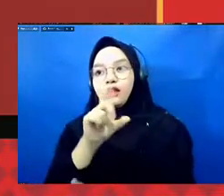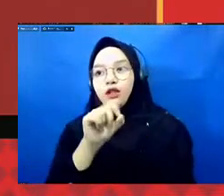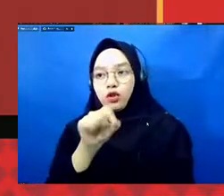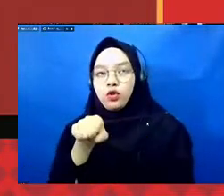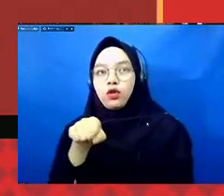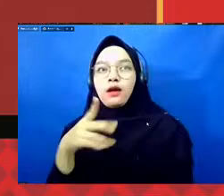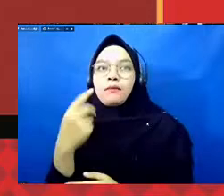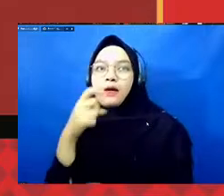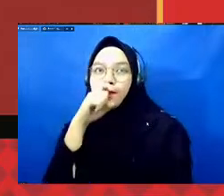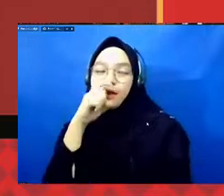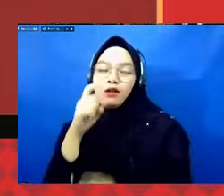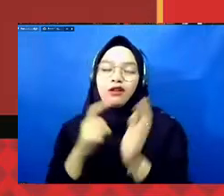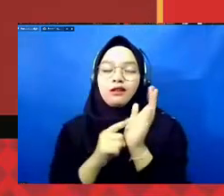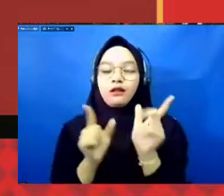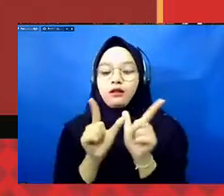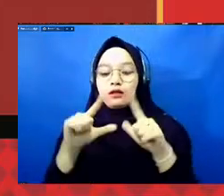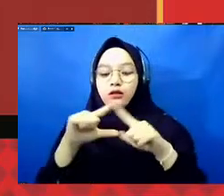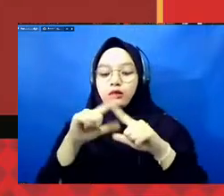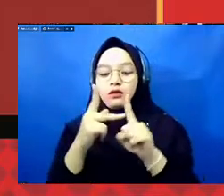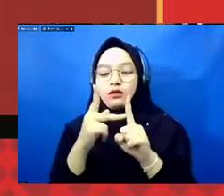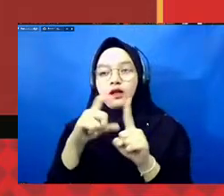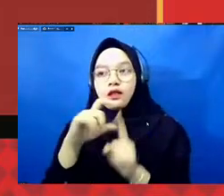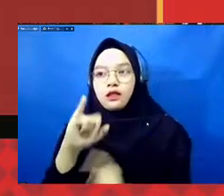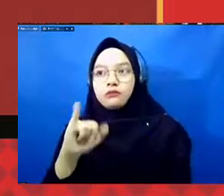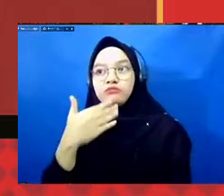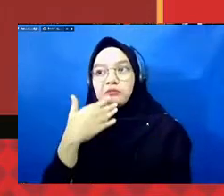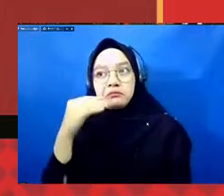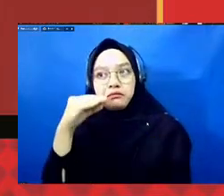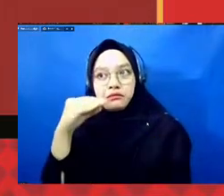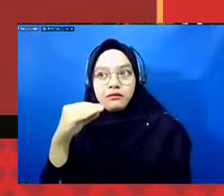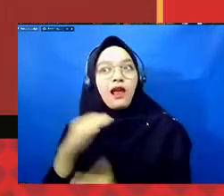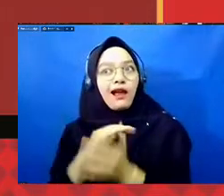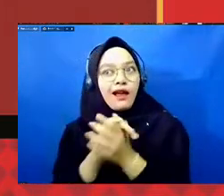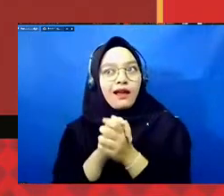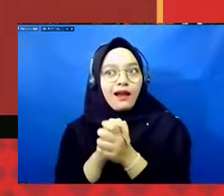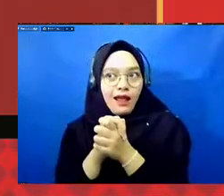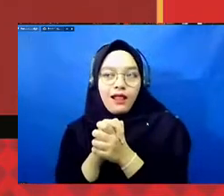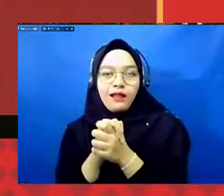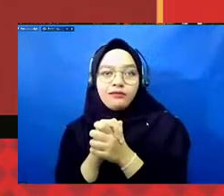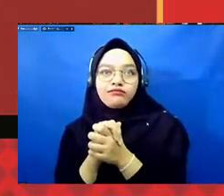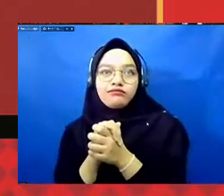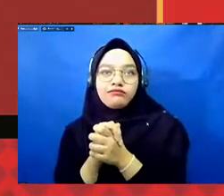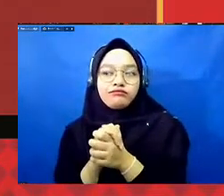Wahdi Sirajudin. Selamat pagi Pak, salam kenal.